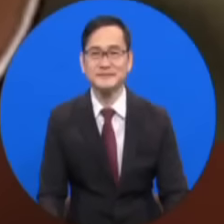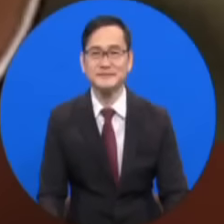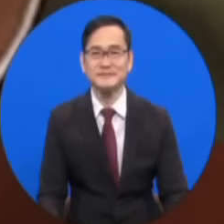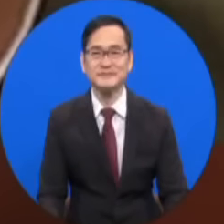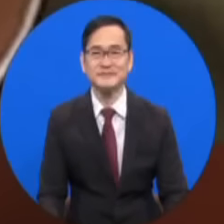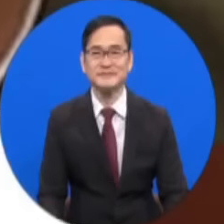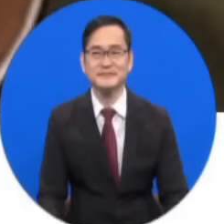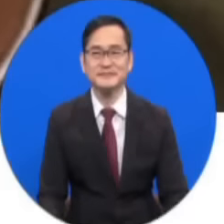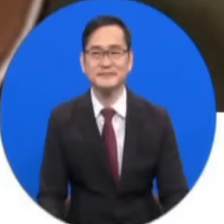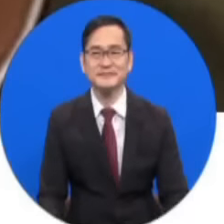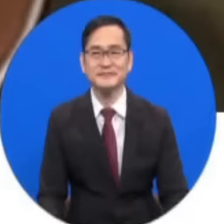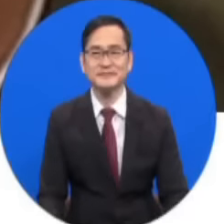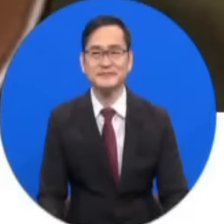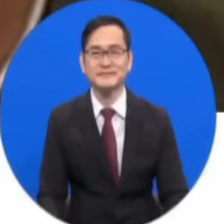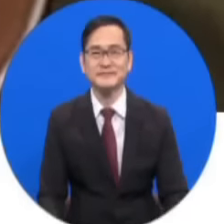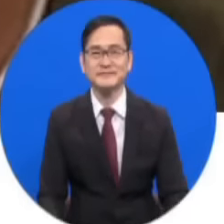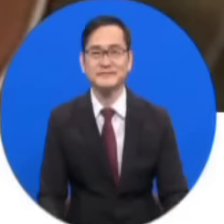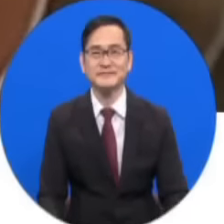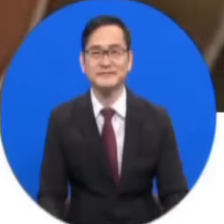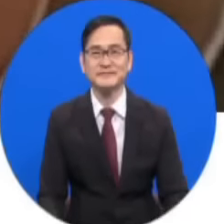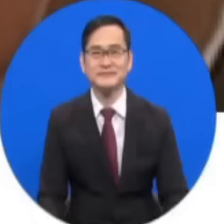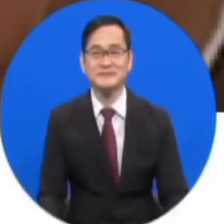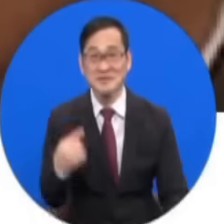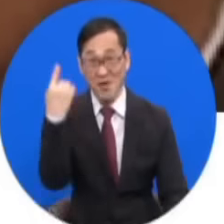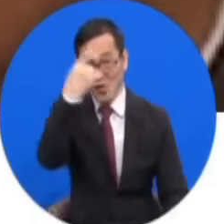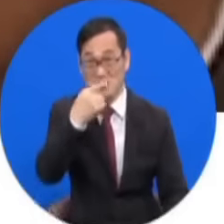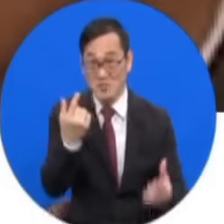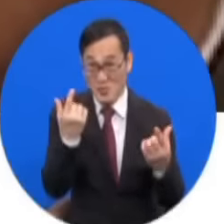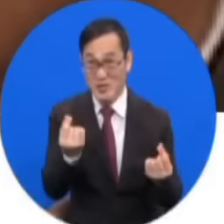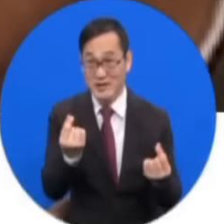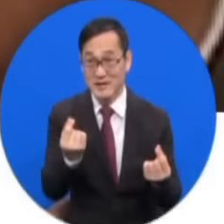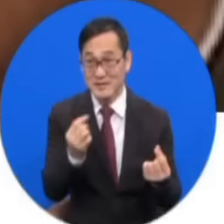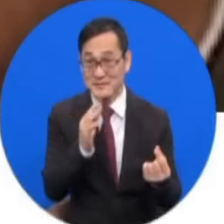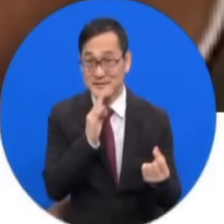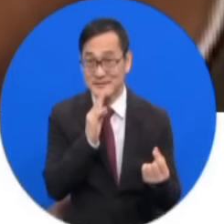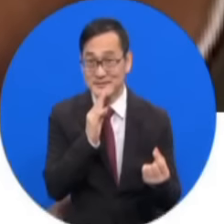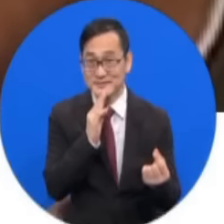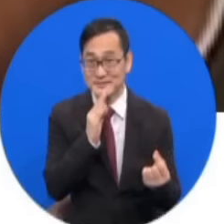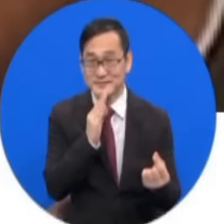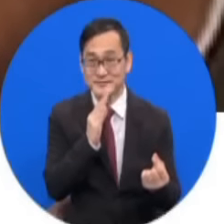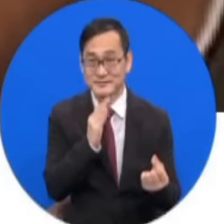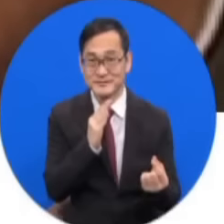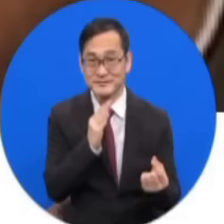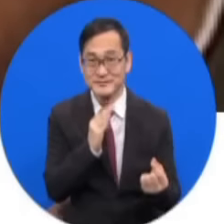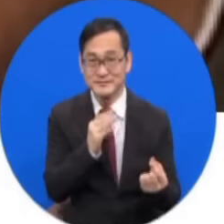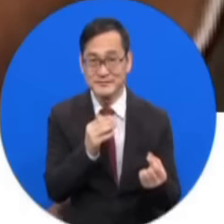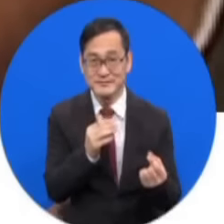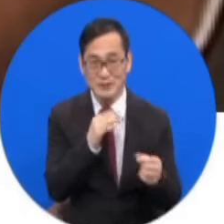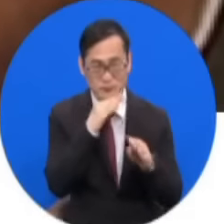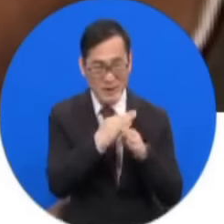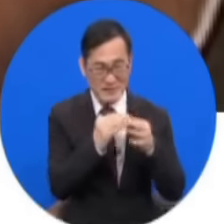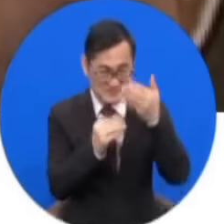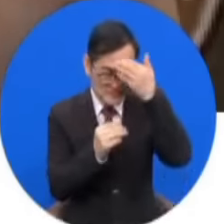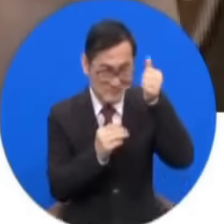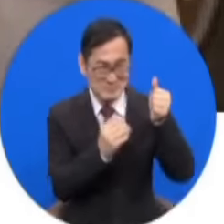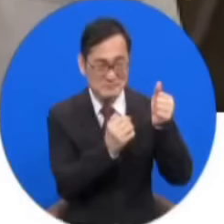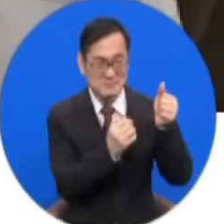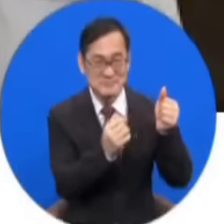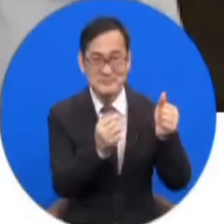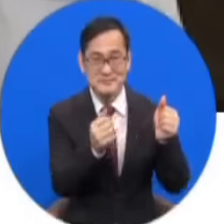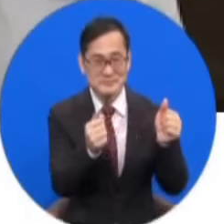이게 이게 뭐 누가 봐도 동일 인물이죠 김정은 옆에 있었던게 여러분들이 보실 때 오른쪽 화면 이번에